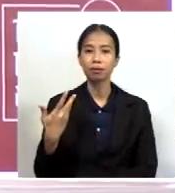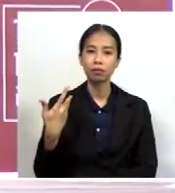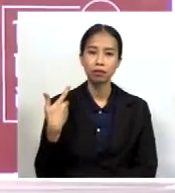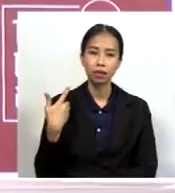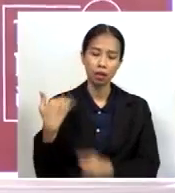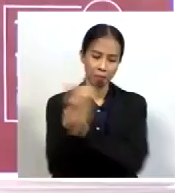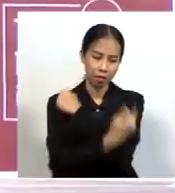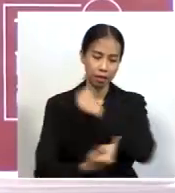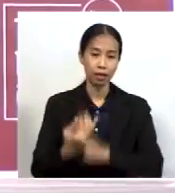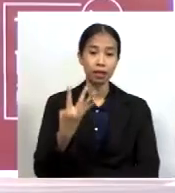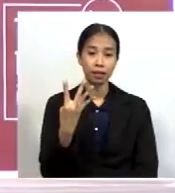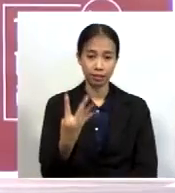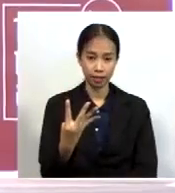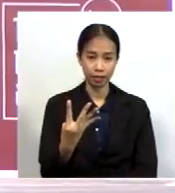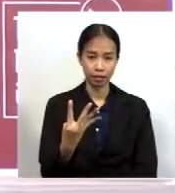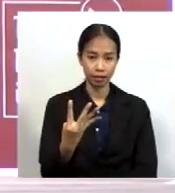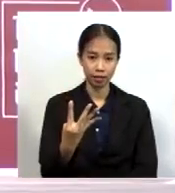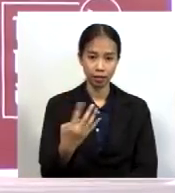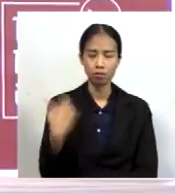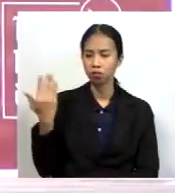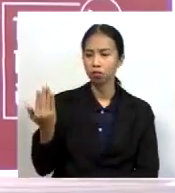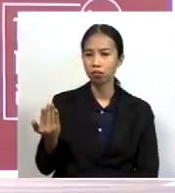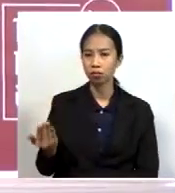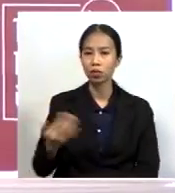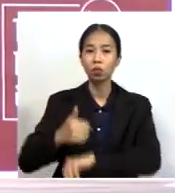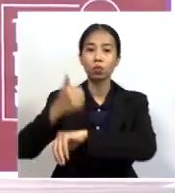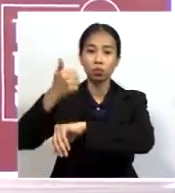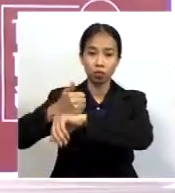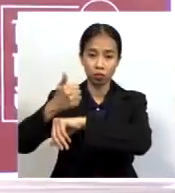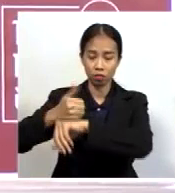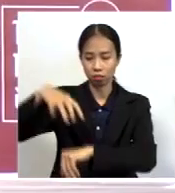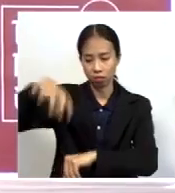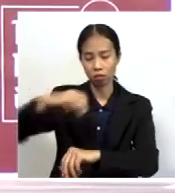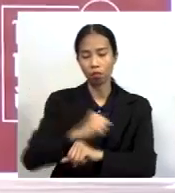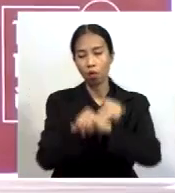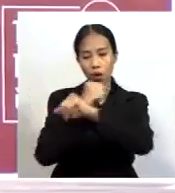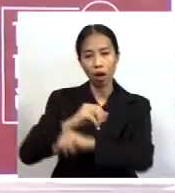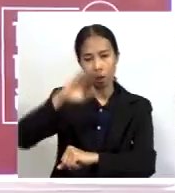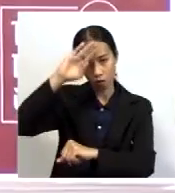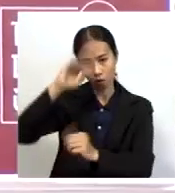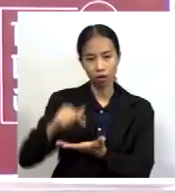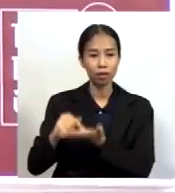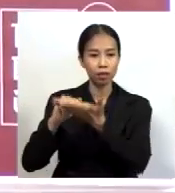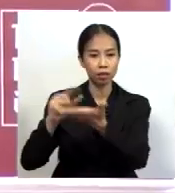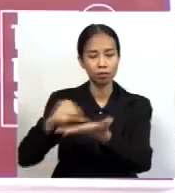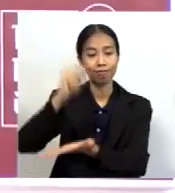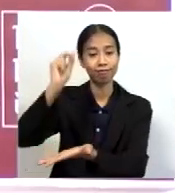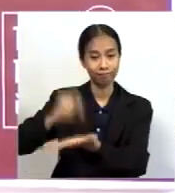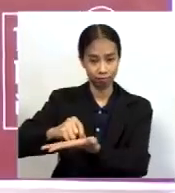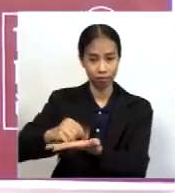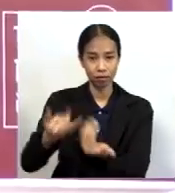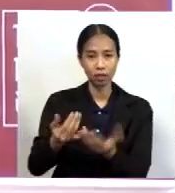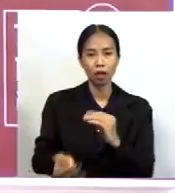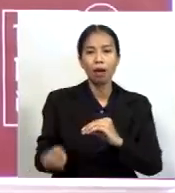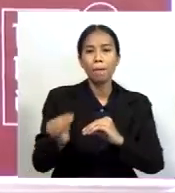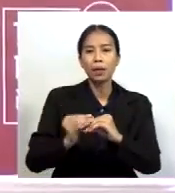ประเทศนะครับที่ท่านอธิบดีกรมควบคุมโรคเสนอให้ท่านรัฐมนตรีลงนามนะครับก็เป็นเพิ่มประสิท